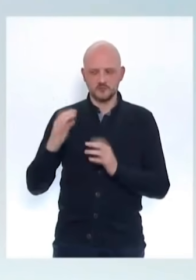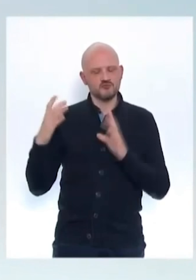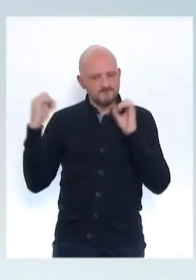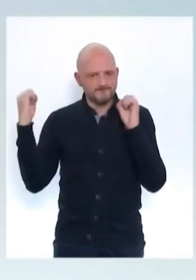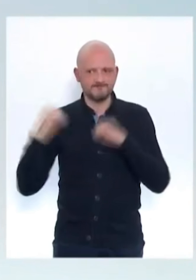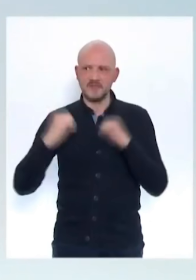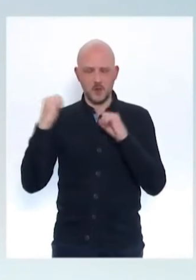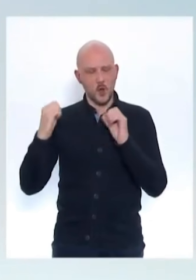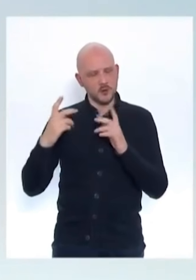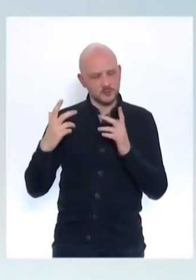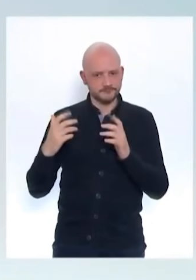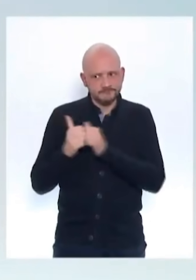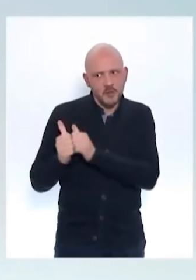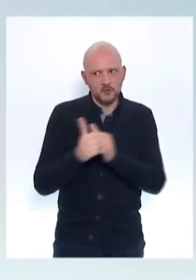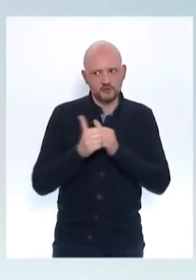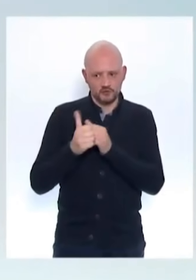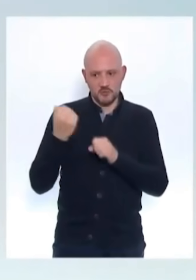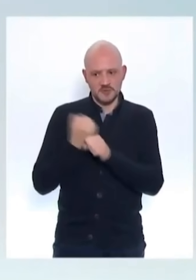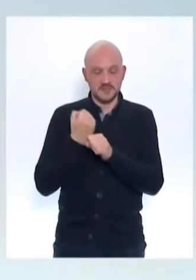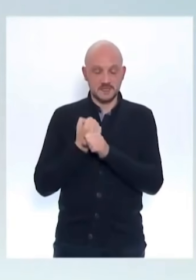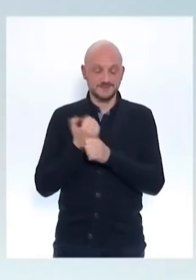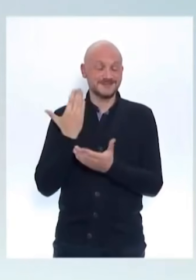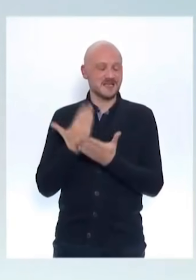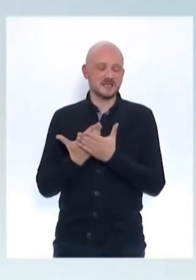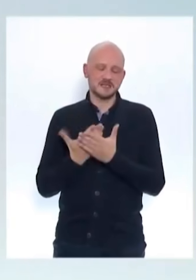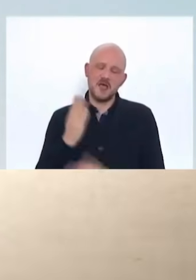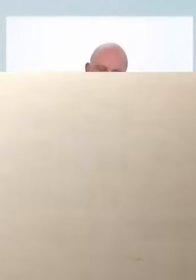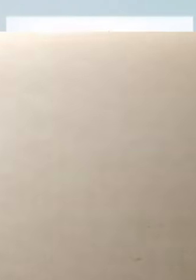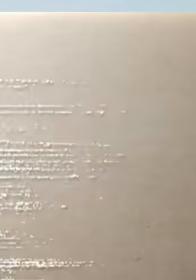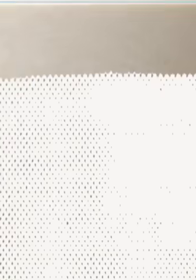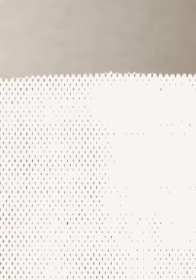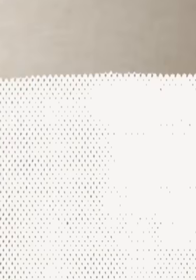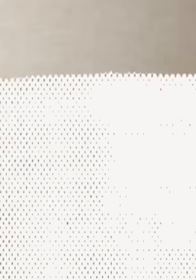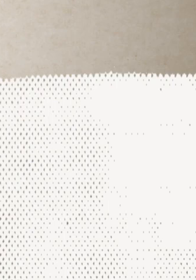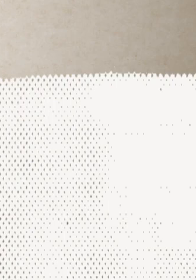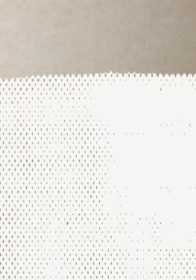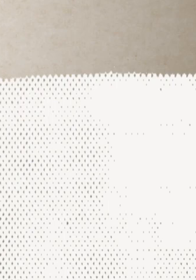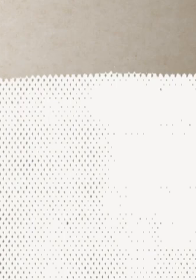social dont nous avons tant besoin et que j'encourage inlassablement